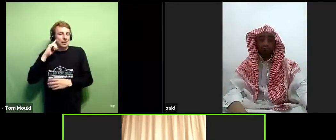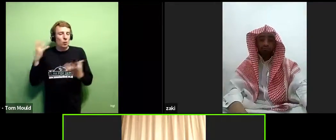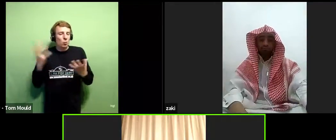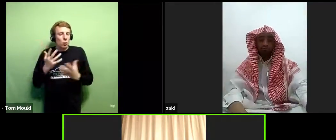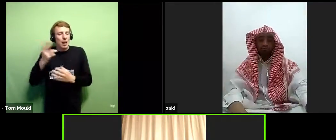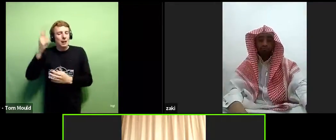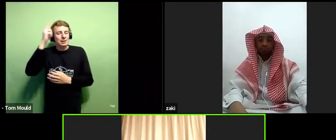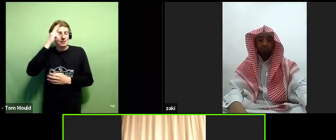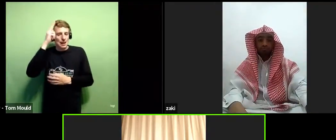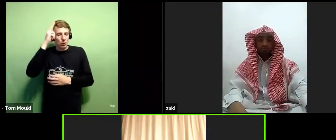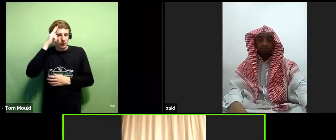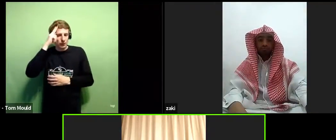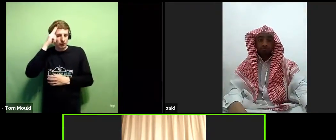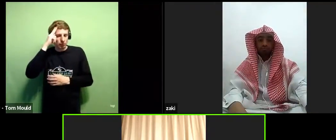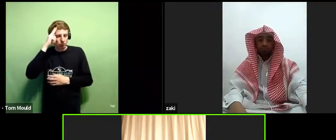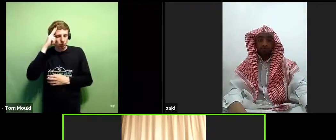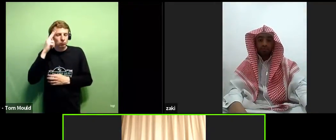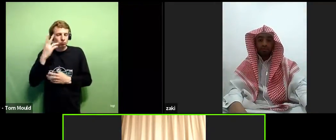تفضل يا شيخ عقيل.